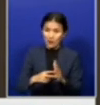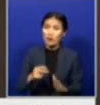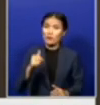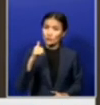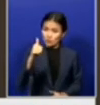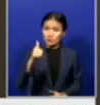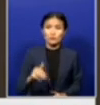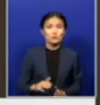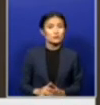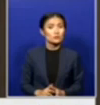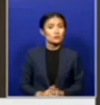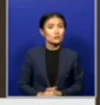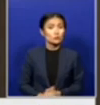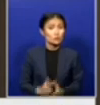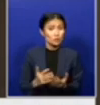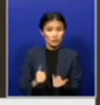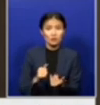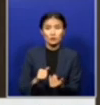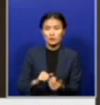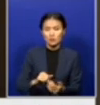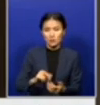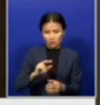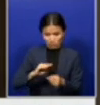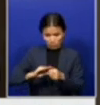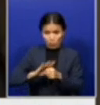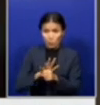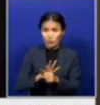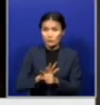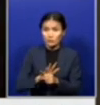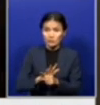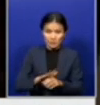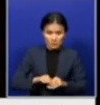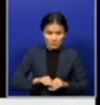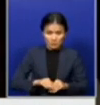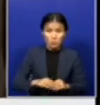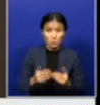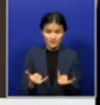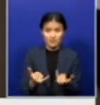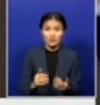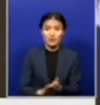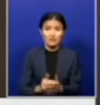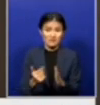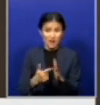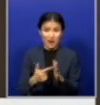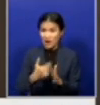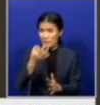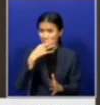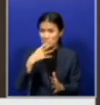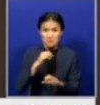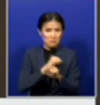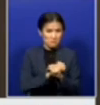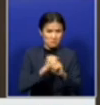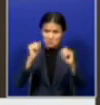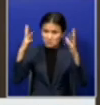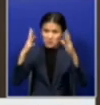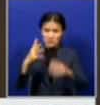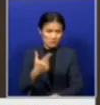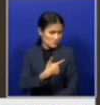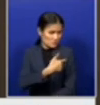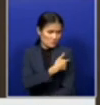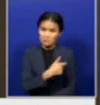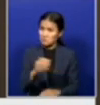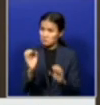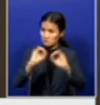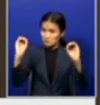คซีนป้องกันนะฮะจากความผิดพลาดของรัฐบาลที่ผมได้กล่าวมานั้นนะ